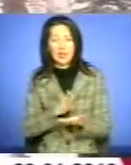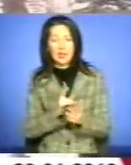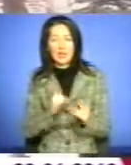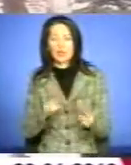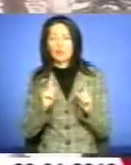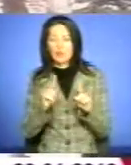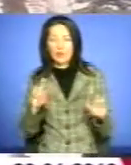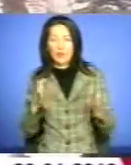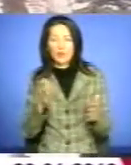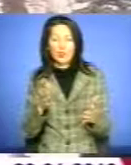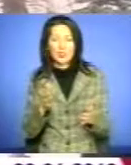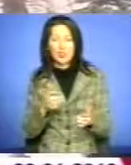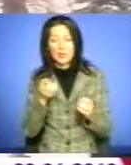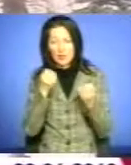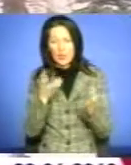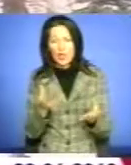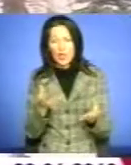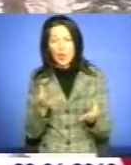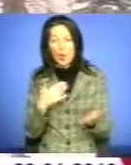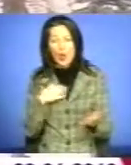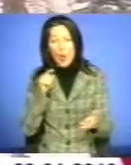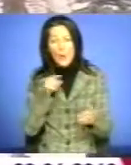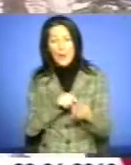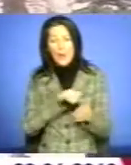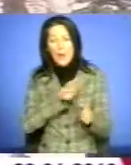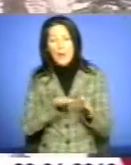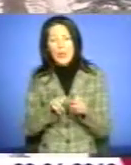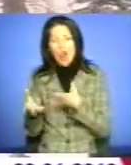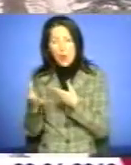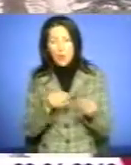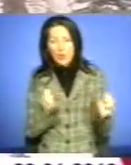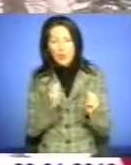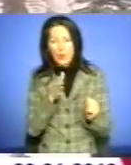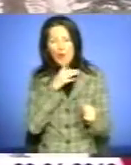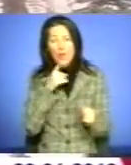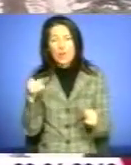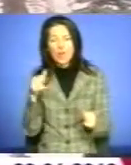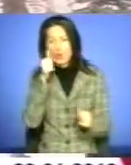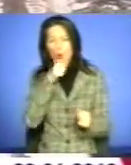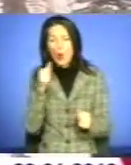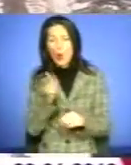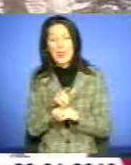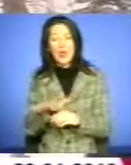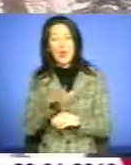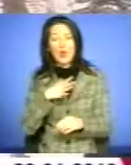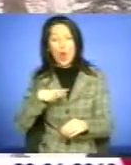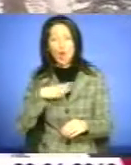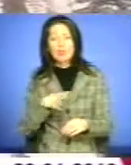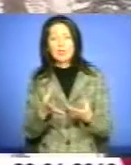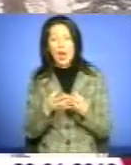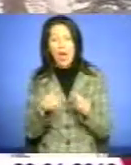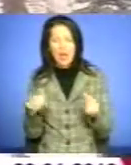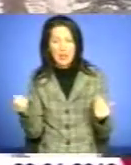для нас. І, звичайно, якщо ми попадаємо під його вплив в зимовий період року, то на Тернопільщині очікується відлига,